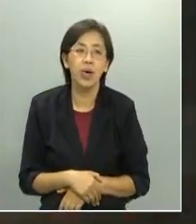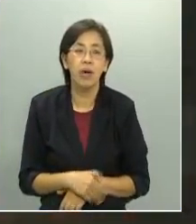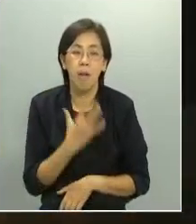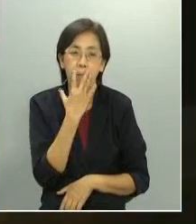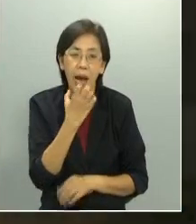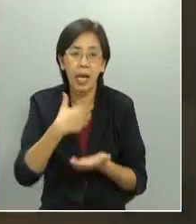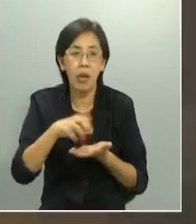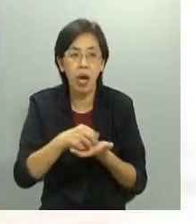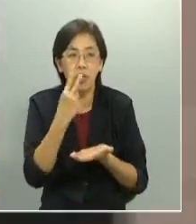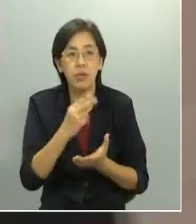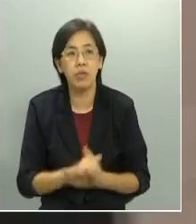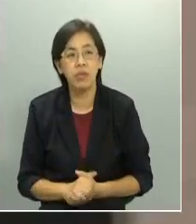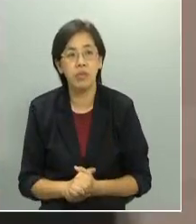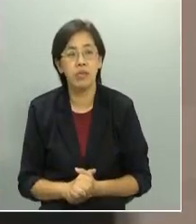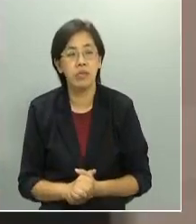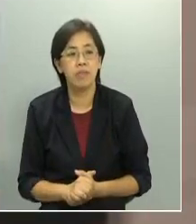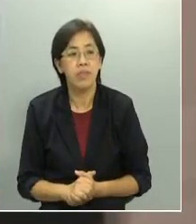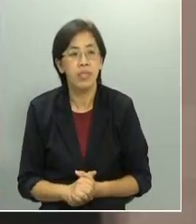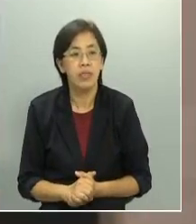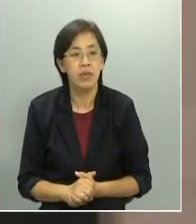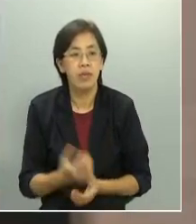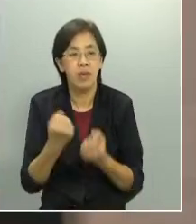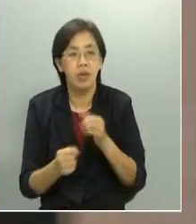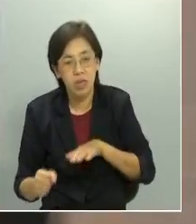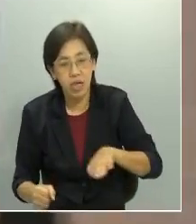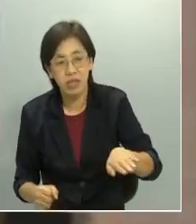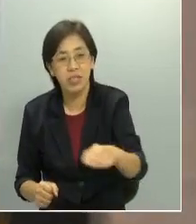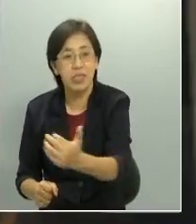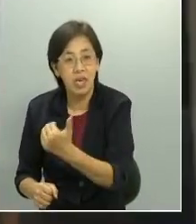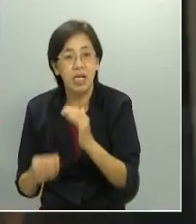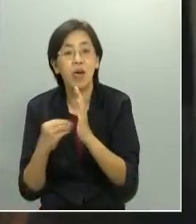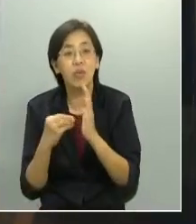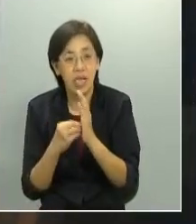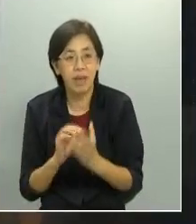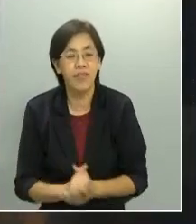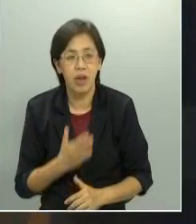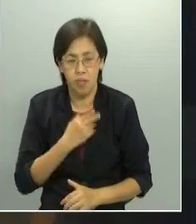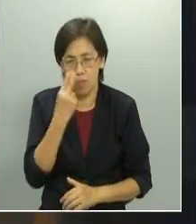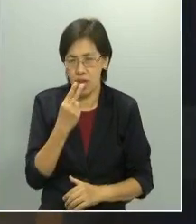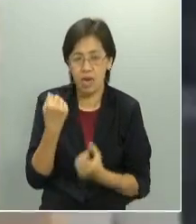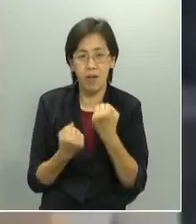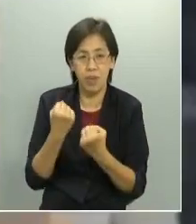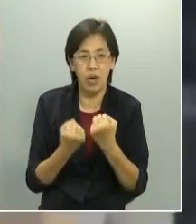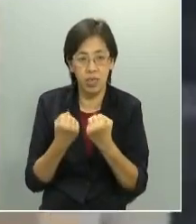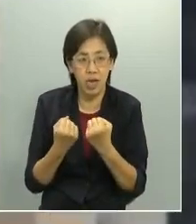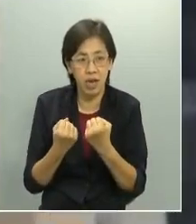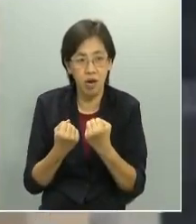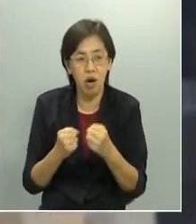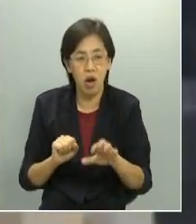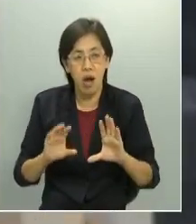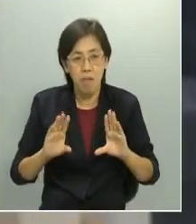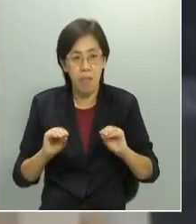อะ จะยูเทิร์นกลับถนนราชพฤกษ์ขาเข้ากรุงเทพอะครับแล้วผมก็เห็นรถคันหนึ่งอะเปิดไฟกระพ